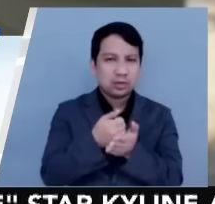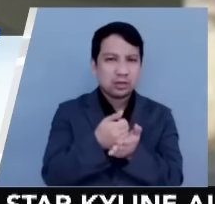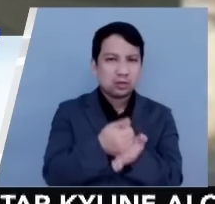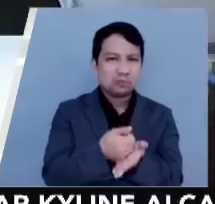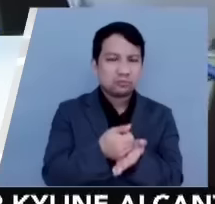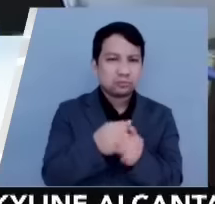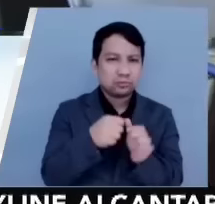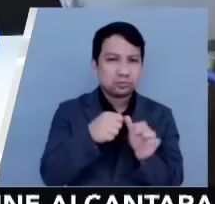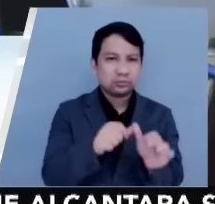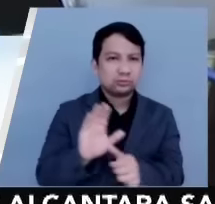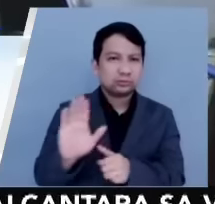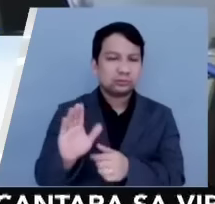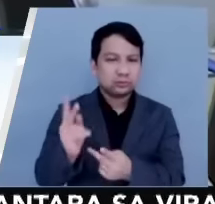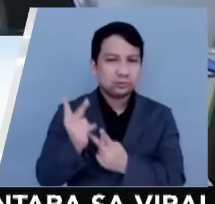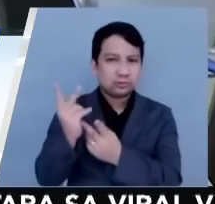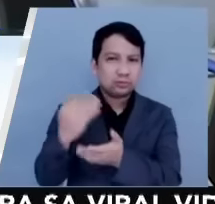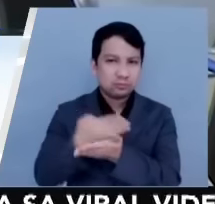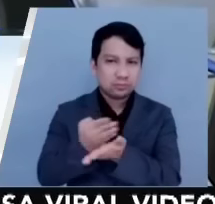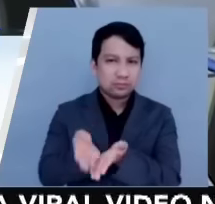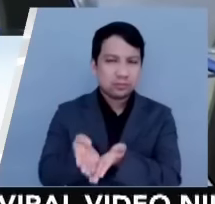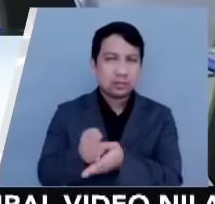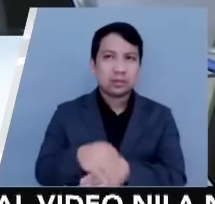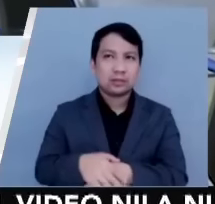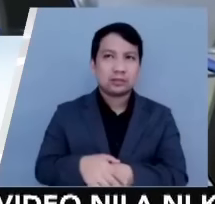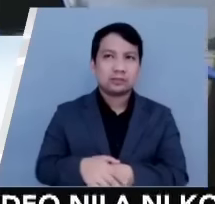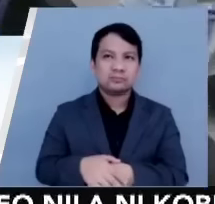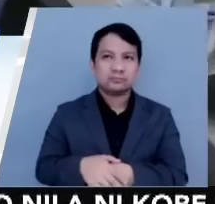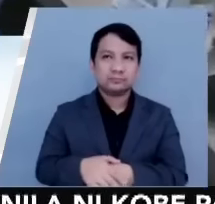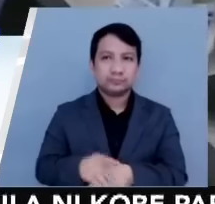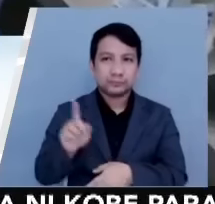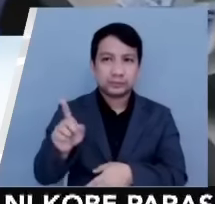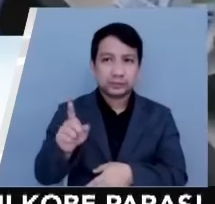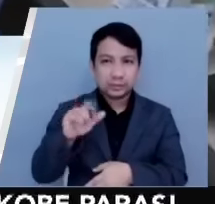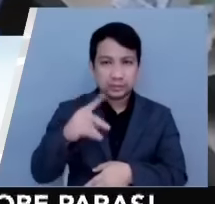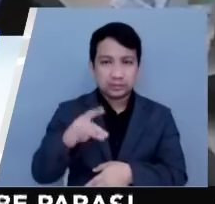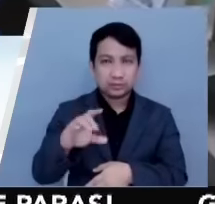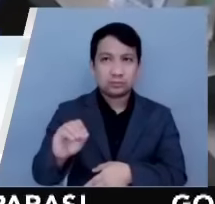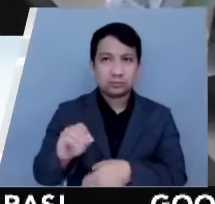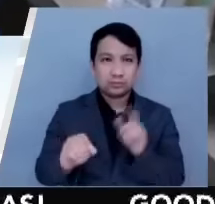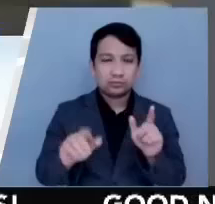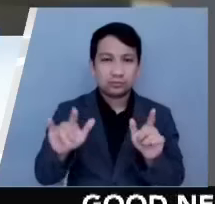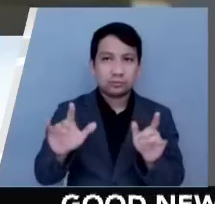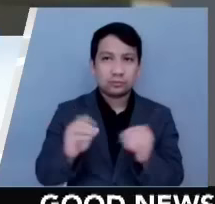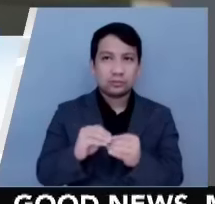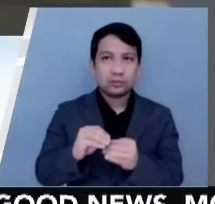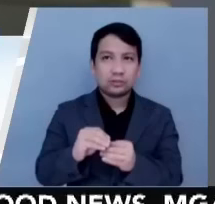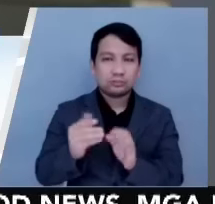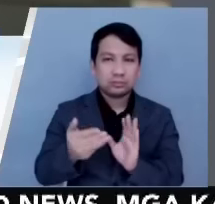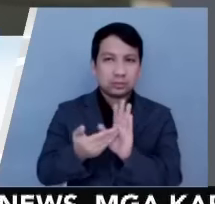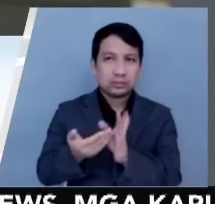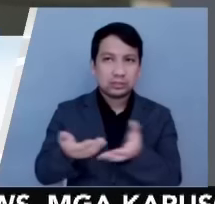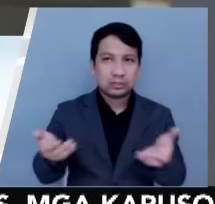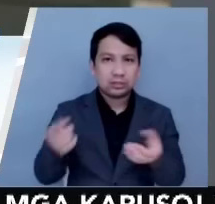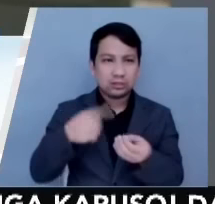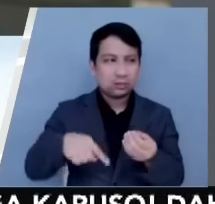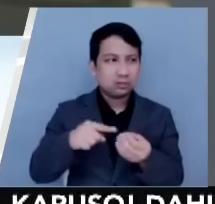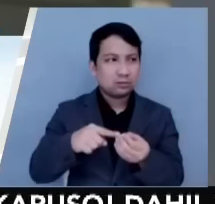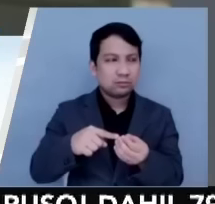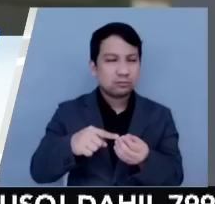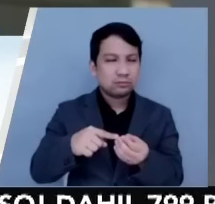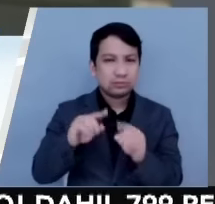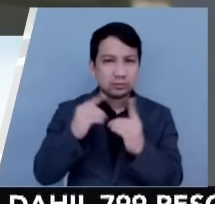budget proposal. Si Adyo ang naatasang mag-sponsor sa 2025 OVP budget sa plenaryo. Lahat naman ng ahensya ng gobyerno